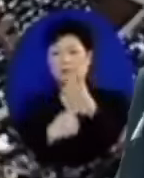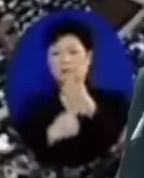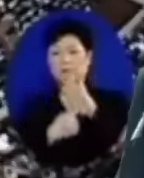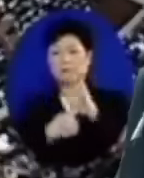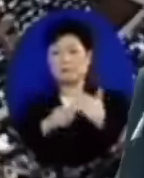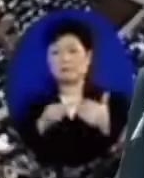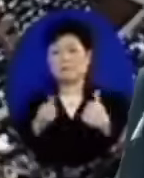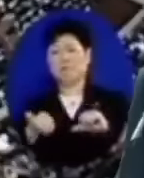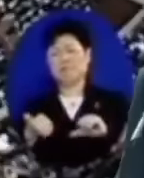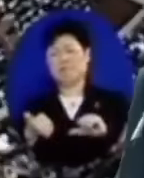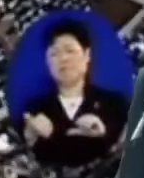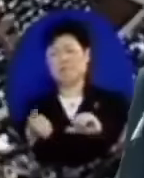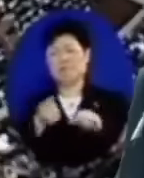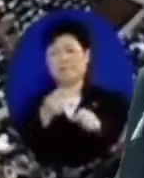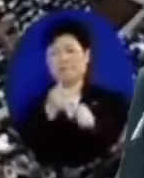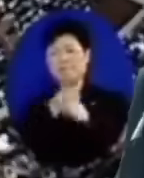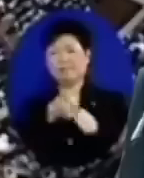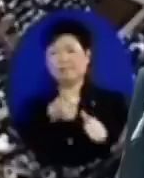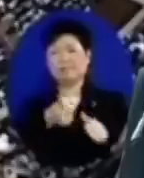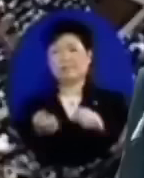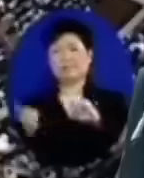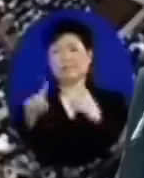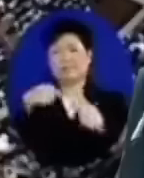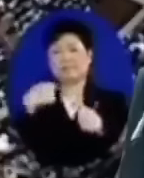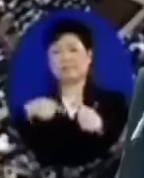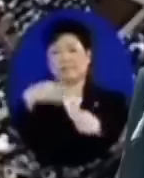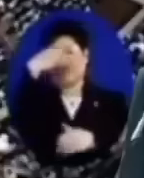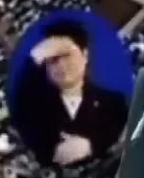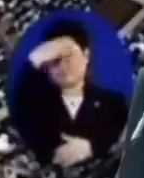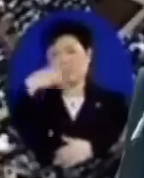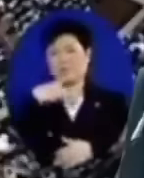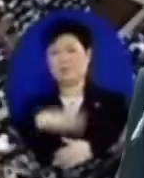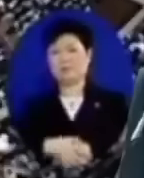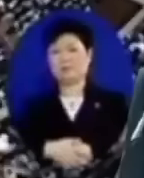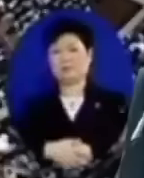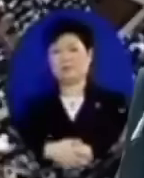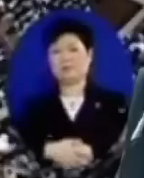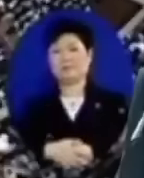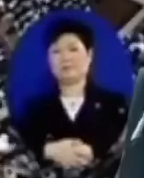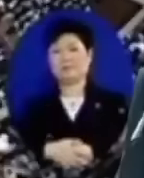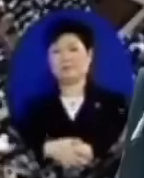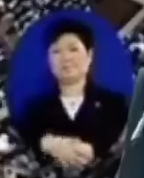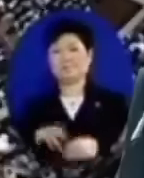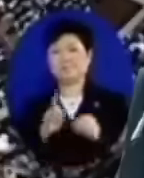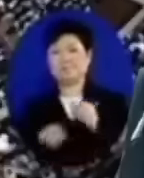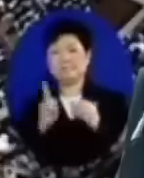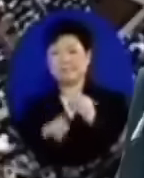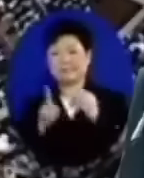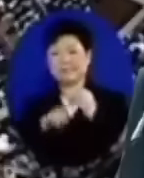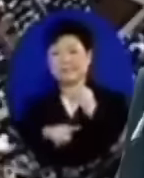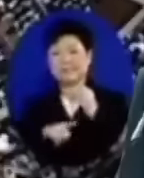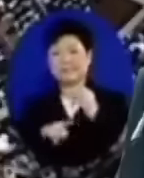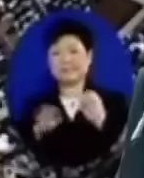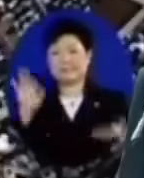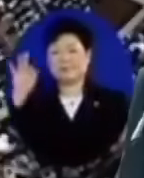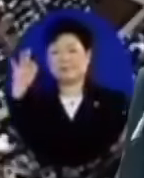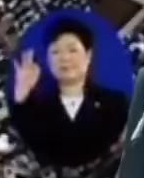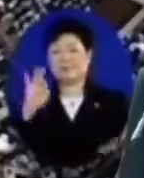죽음을 이기고 부활을 가르치는 종교는 기독교밖에 없습니다. 불교의 석가모니도 죽어서 그 무덤이